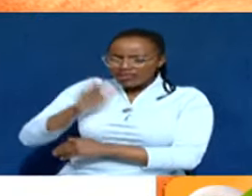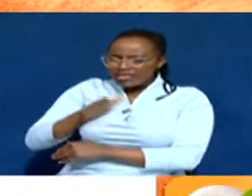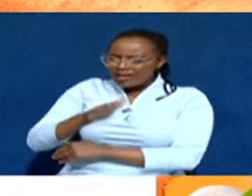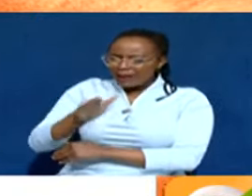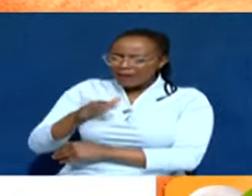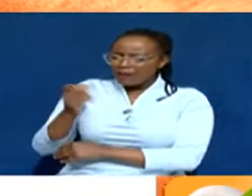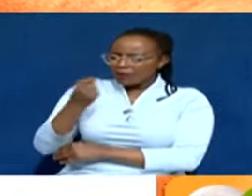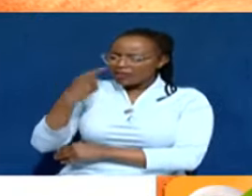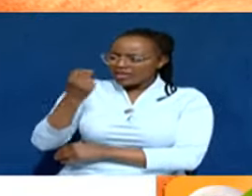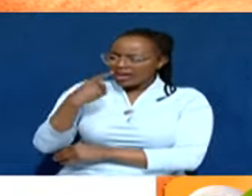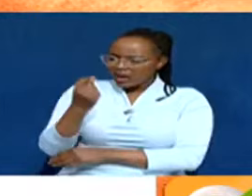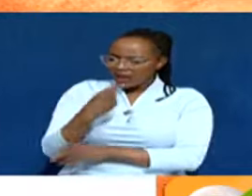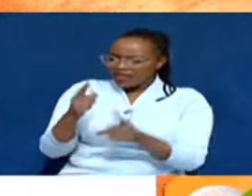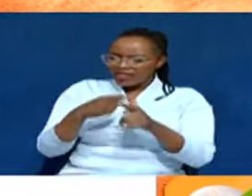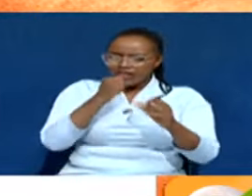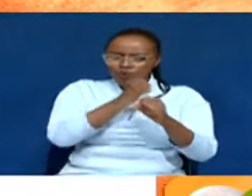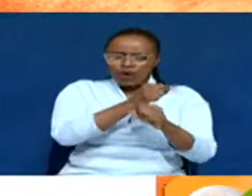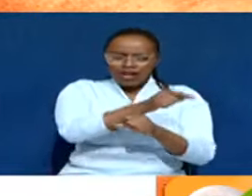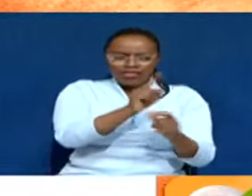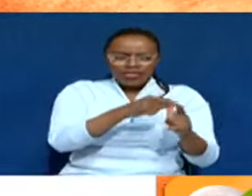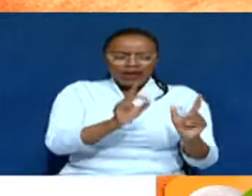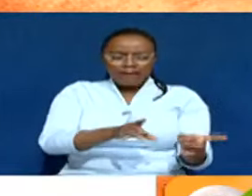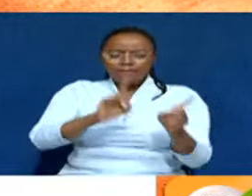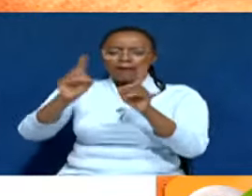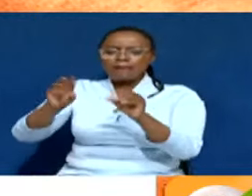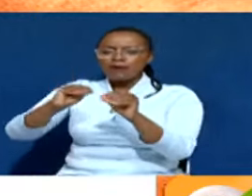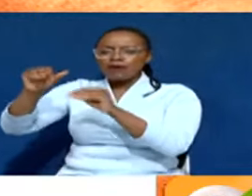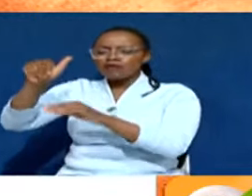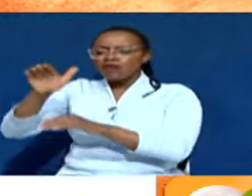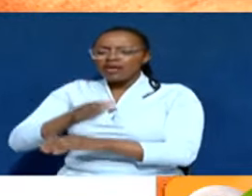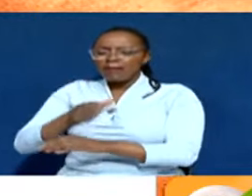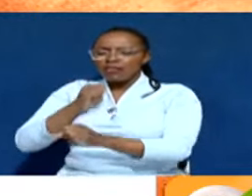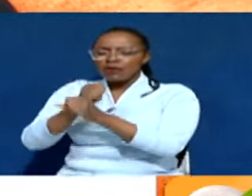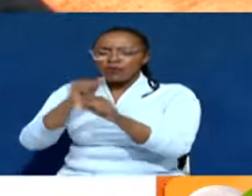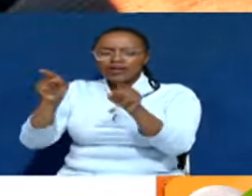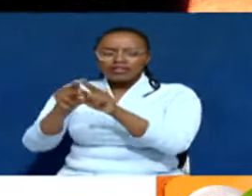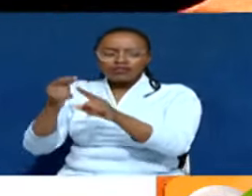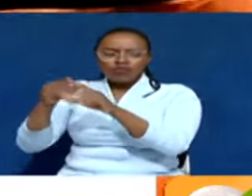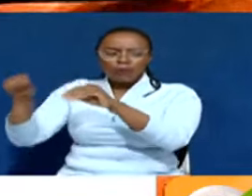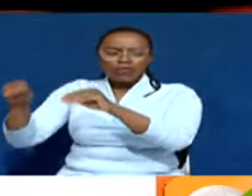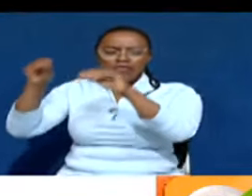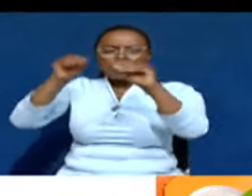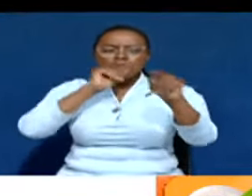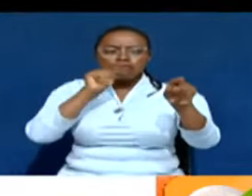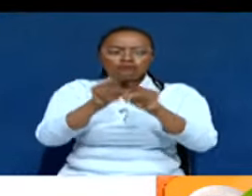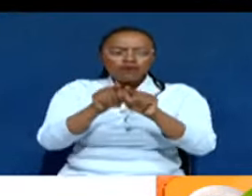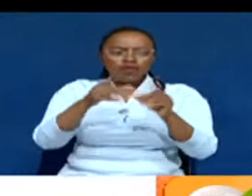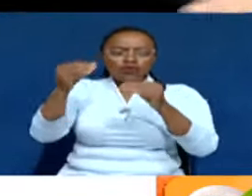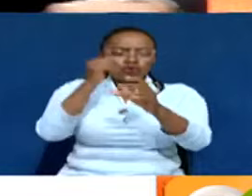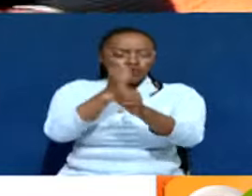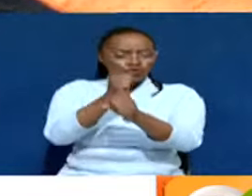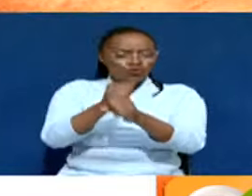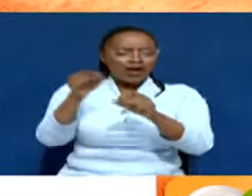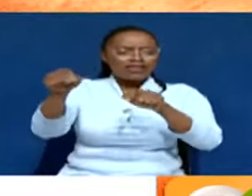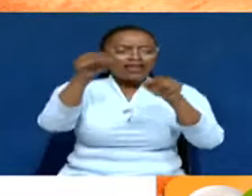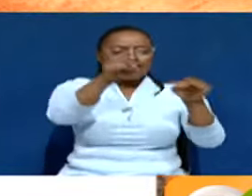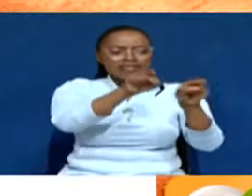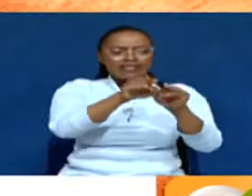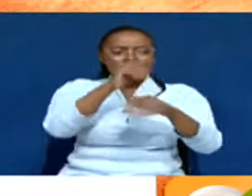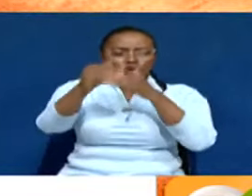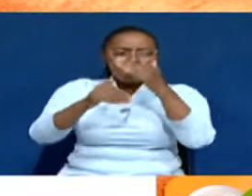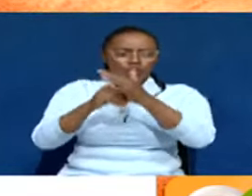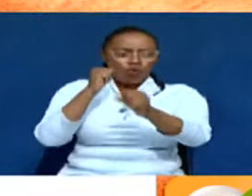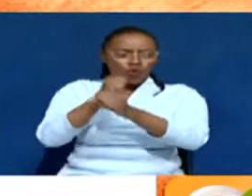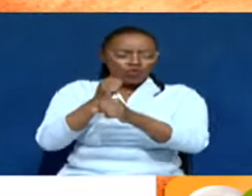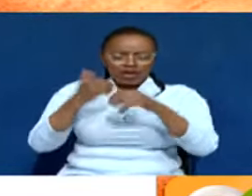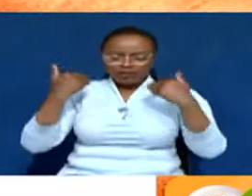Naangalia kazi ya nyumba. Nafanya kazi hapa, tunatoka hapa, naenda kwa mama yake, tunafanya kazi, natoka hapa, ukienda kwa brother, tunaenda, tunafanya huko kazi. Hiyo kazi zote